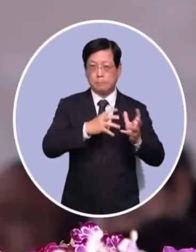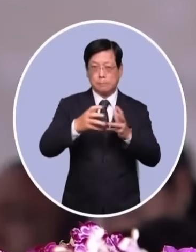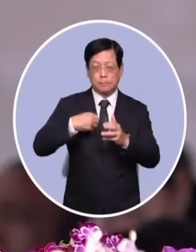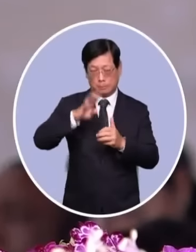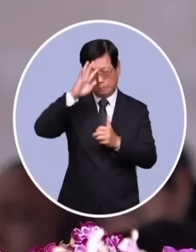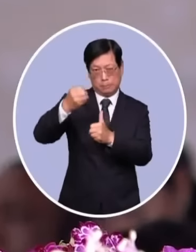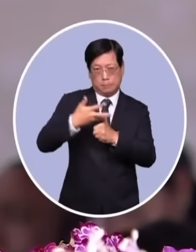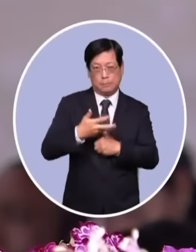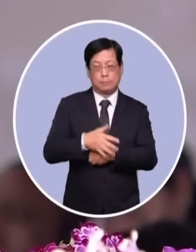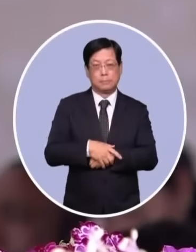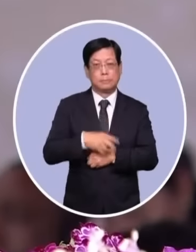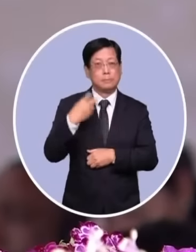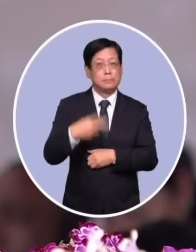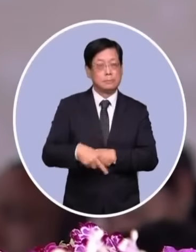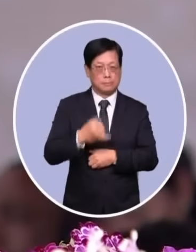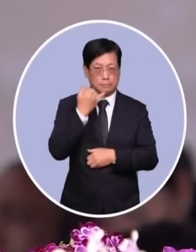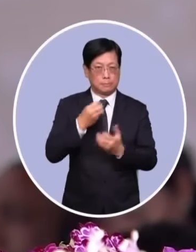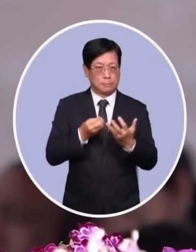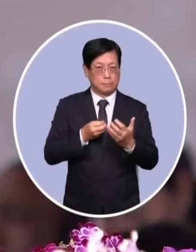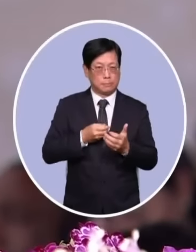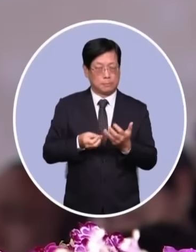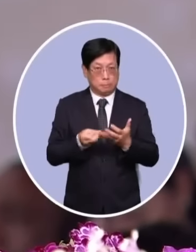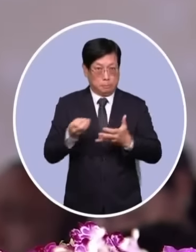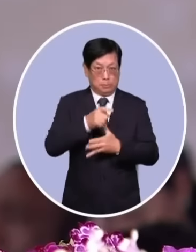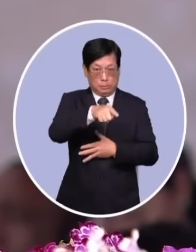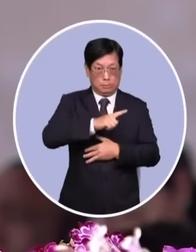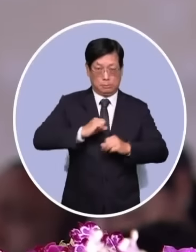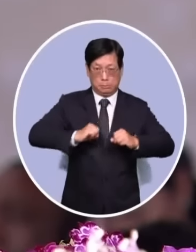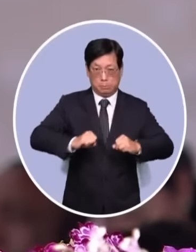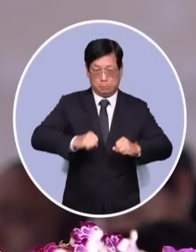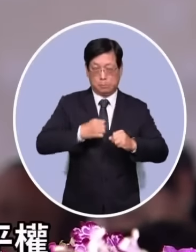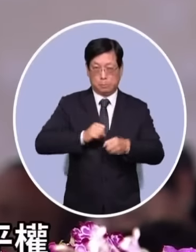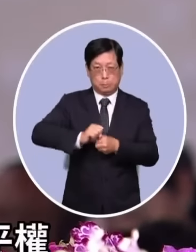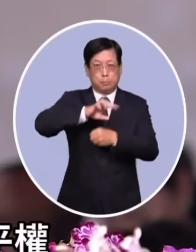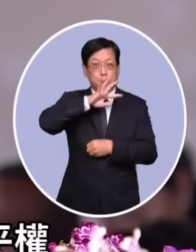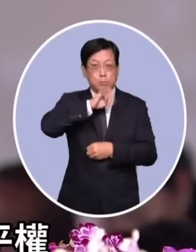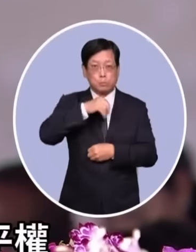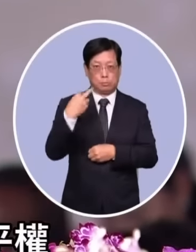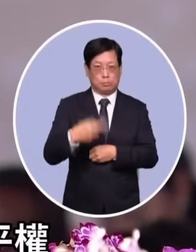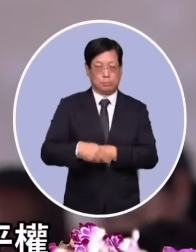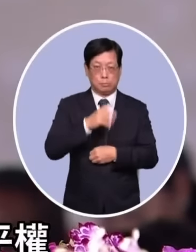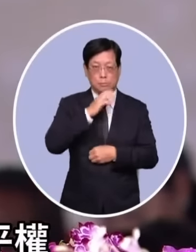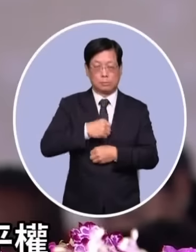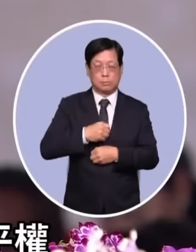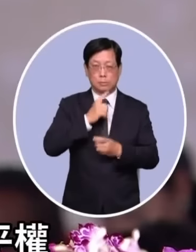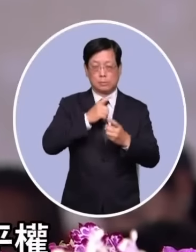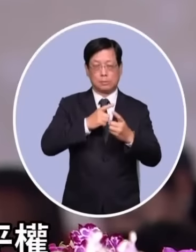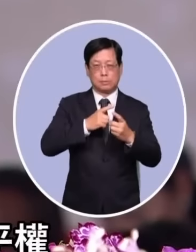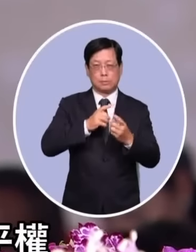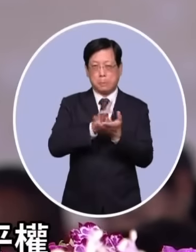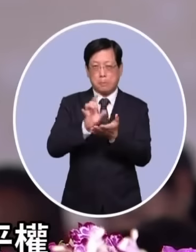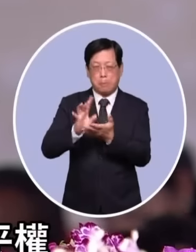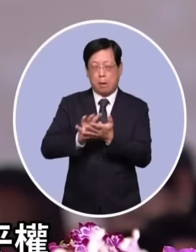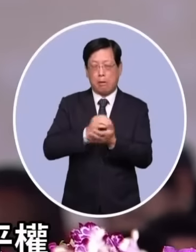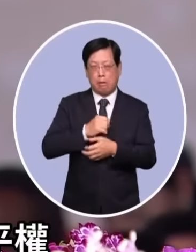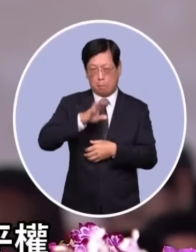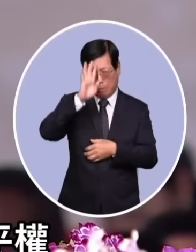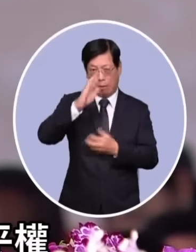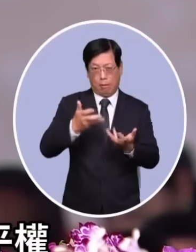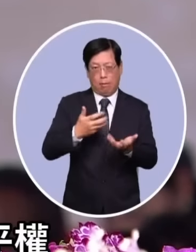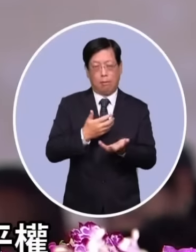染病，并且提升国人平均余命，降低不健康年数，以及落